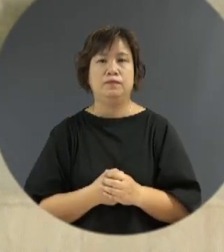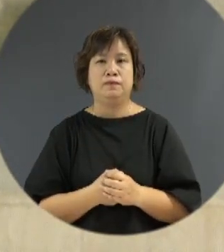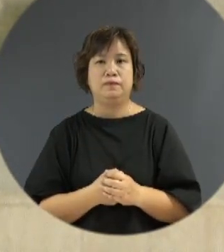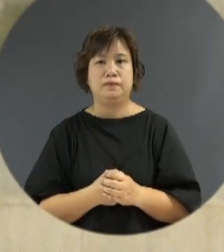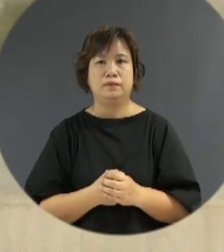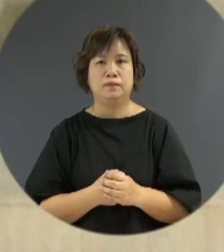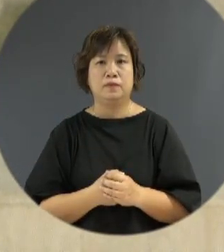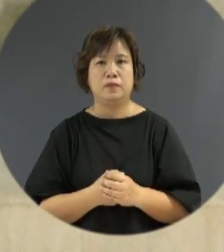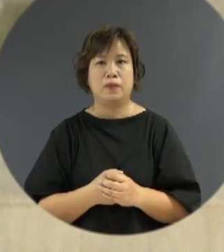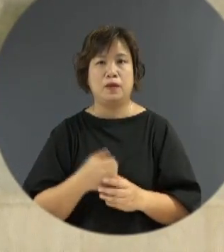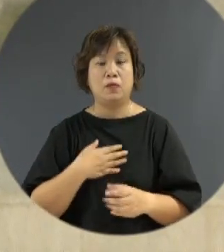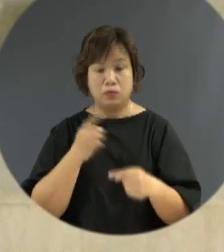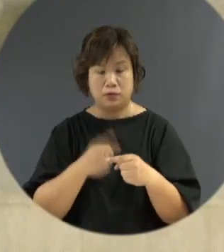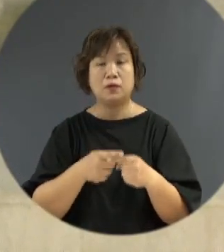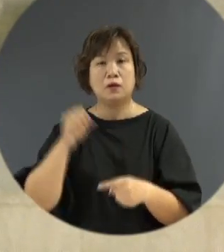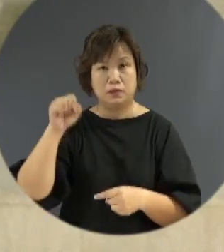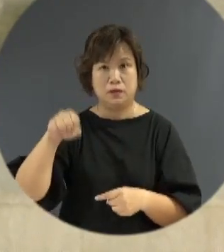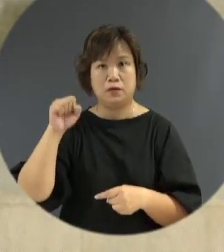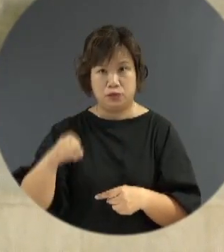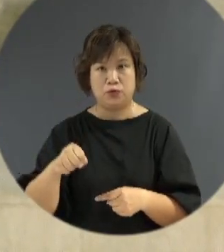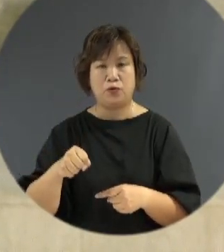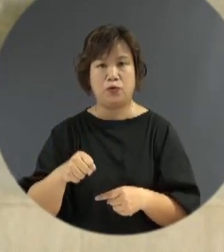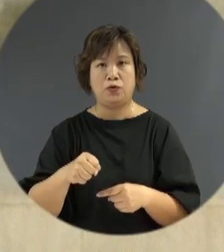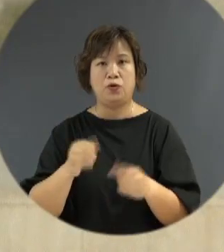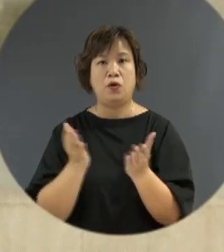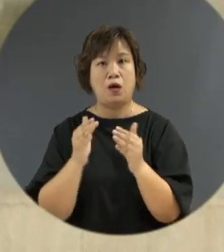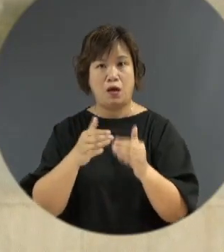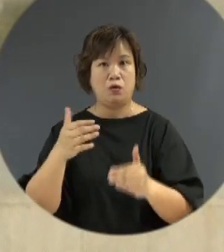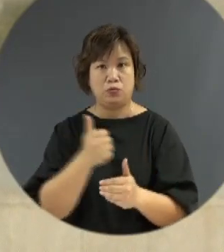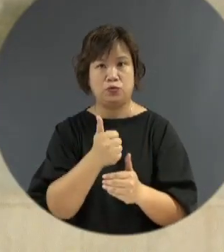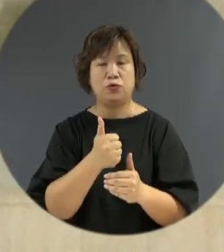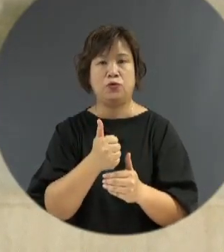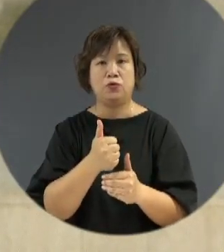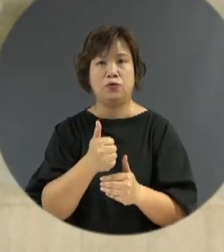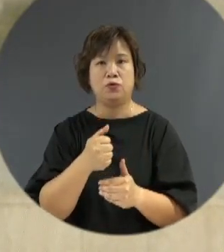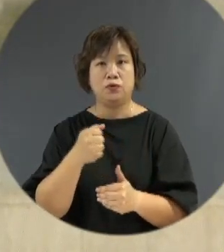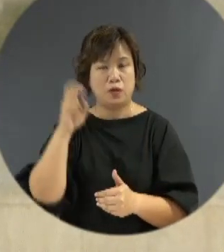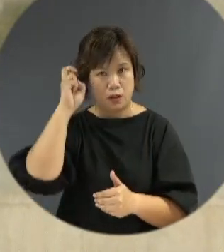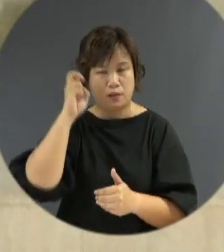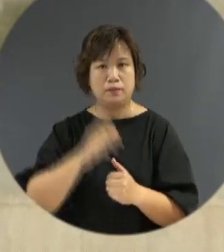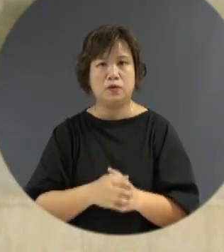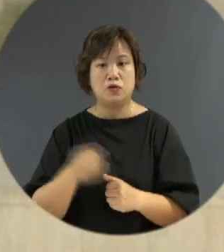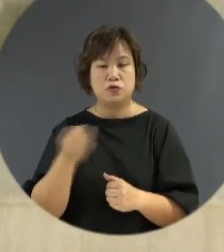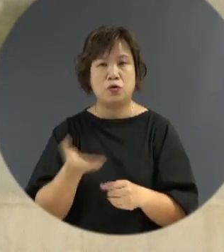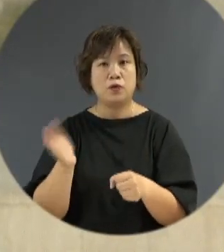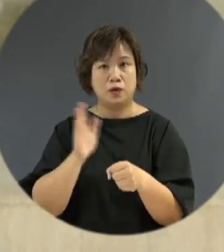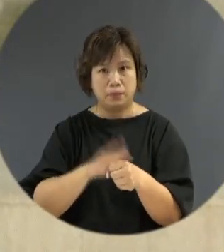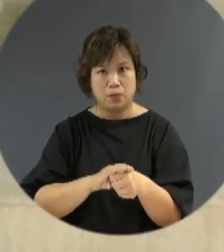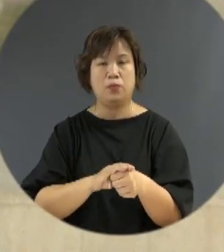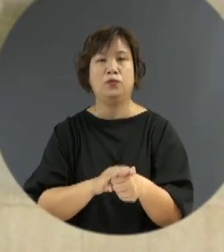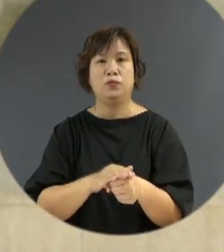我不但认同沈校长的洞见，亦都可以用实例予以支持。